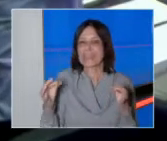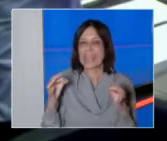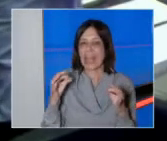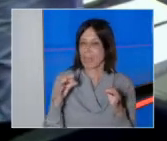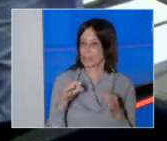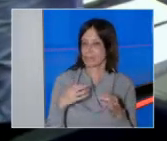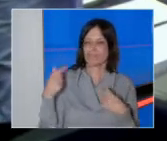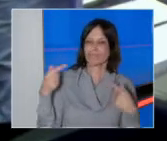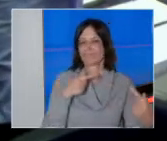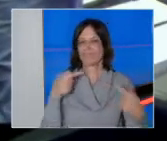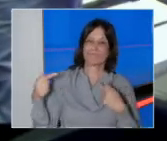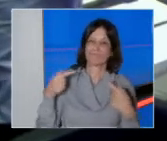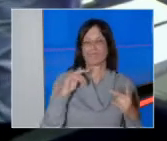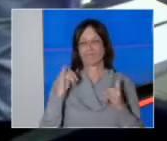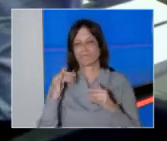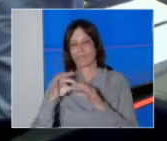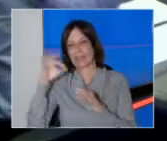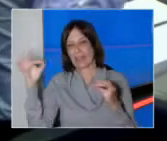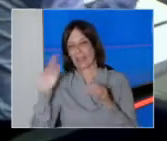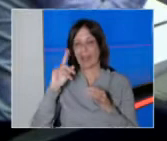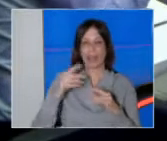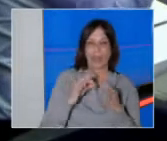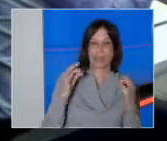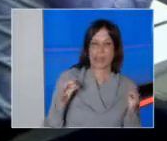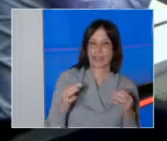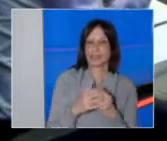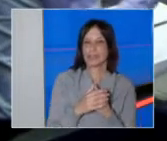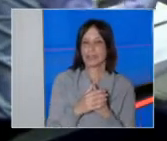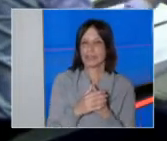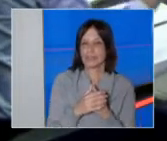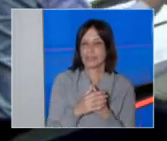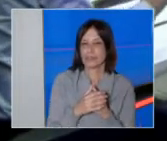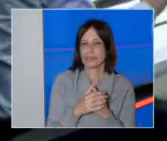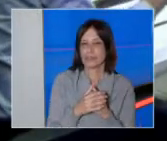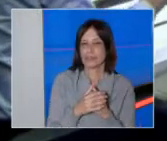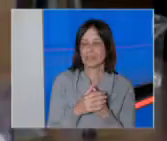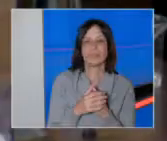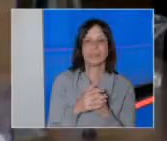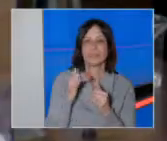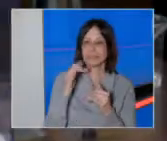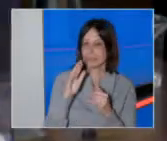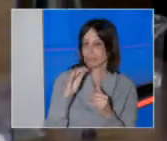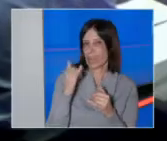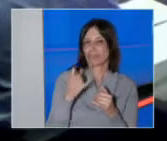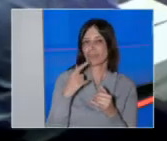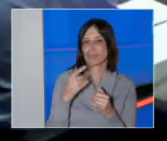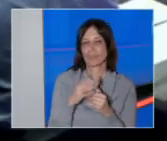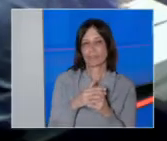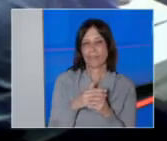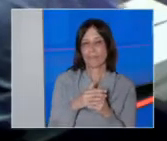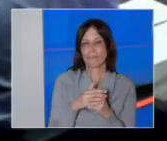נקרא התחילה הצבעה. רם, אני מבקש את התייעצות. רם, אתה עכשיו גנבת את הדעת.